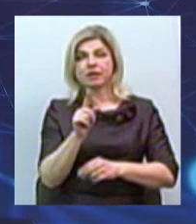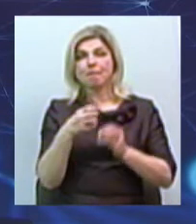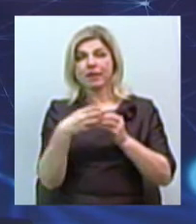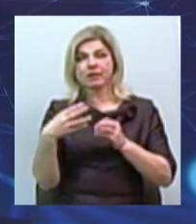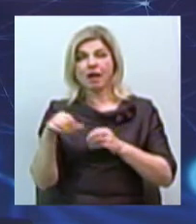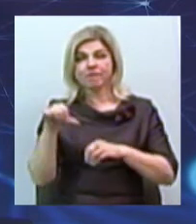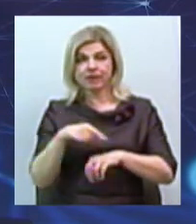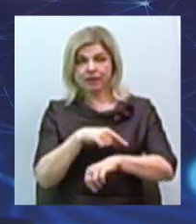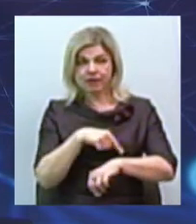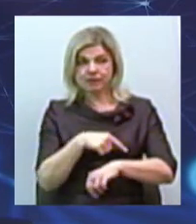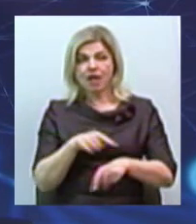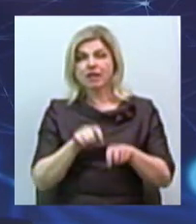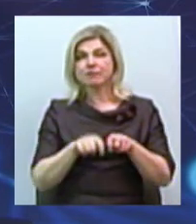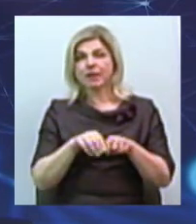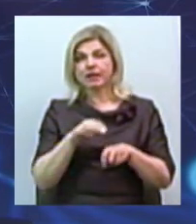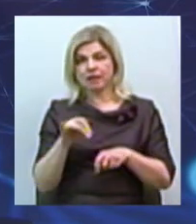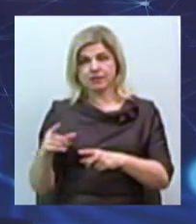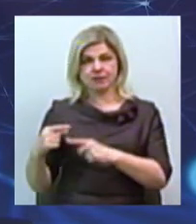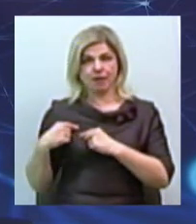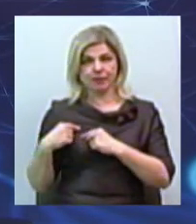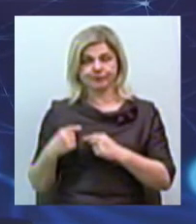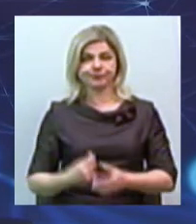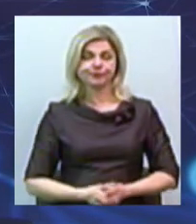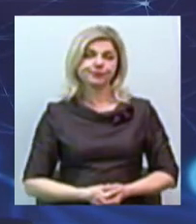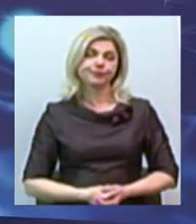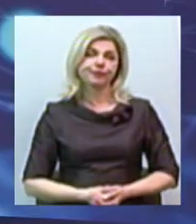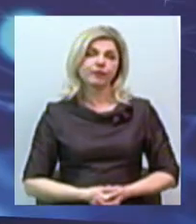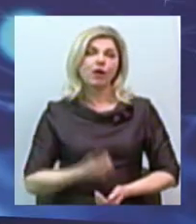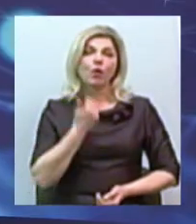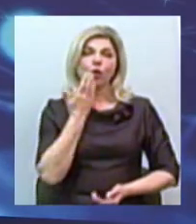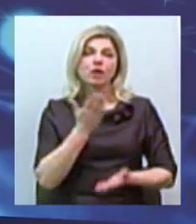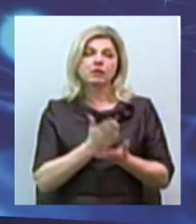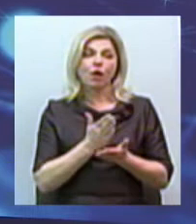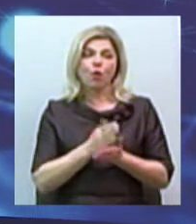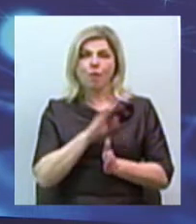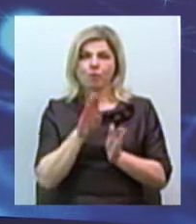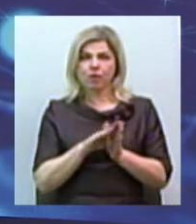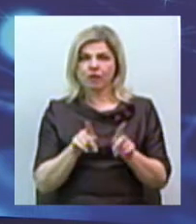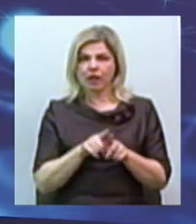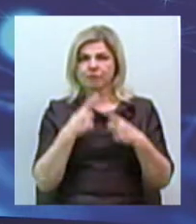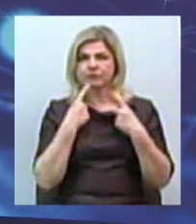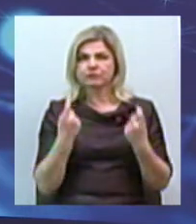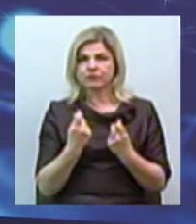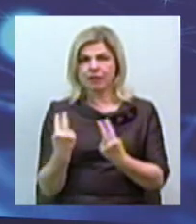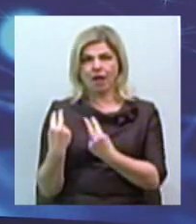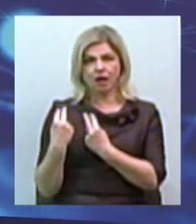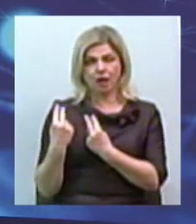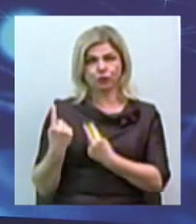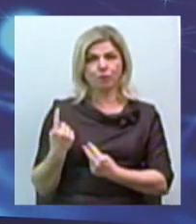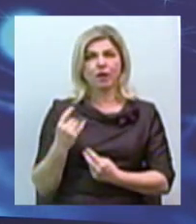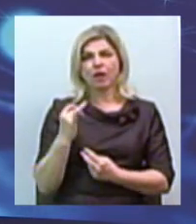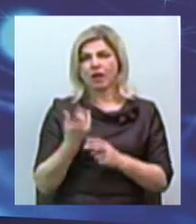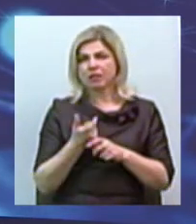1:15 експерти з нами. Олена, але коли знаходишся під таким пильним наглядом, це може і не